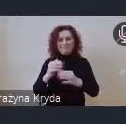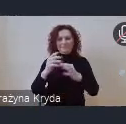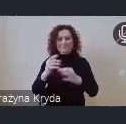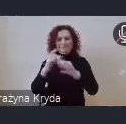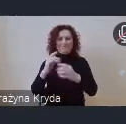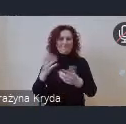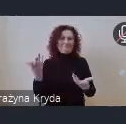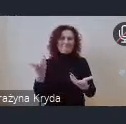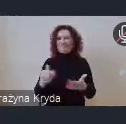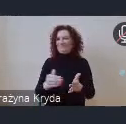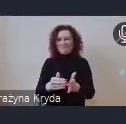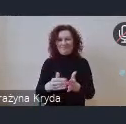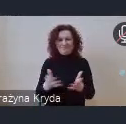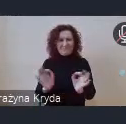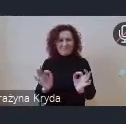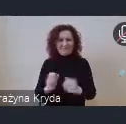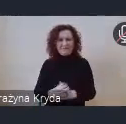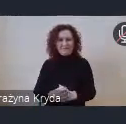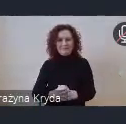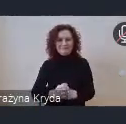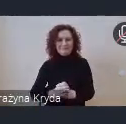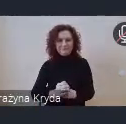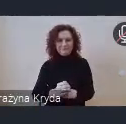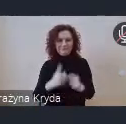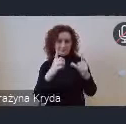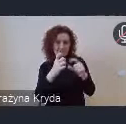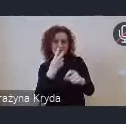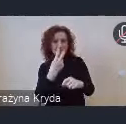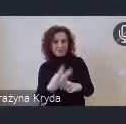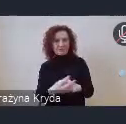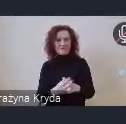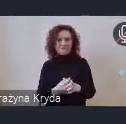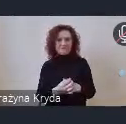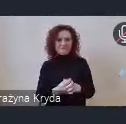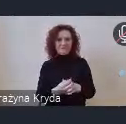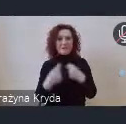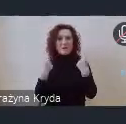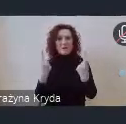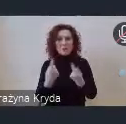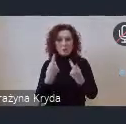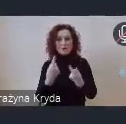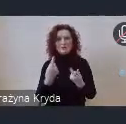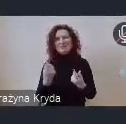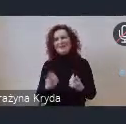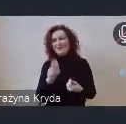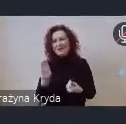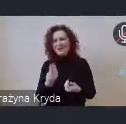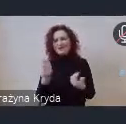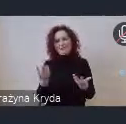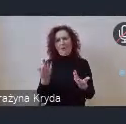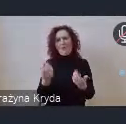na zdjęciu które teraz państwo widzicie sytuacja jest o tyle jeszcze w miarę łatwa że powiedzmy na odcinku